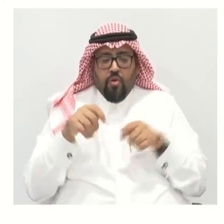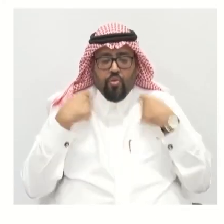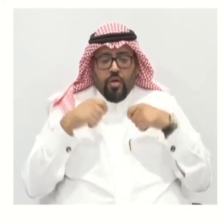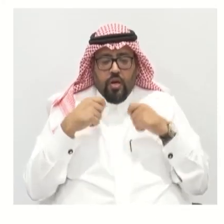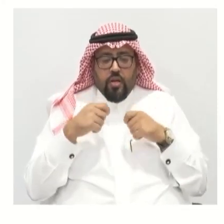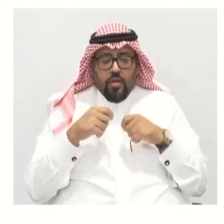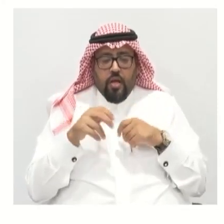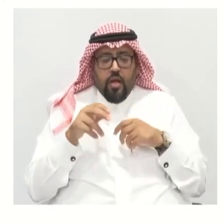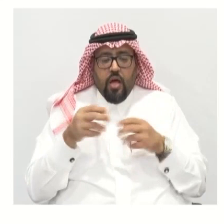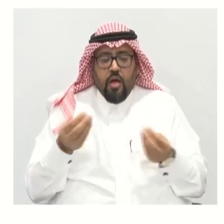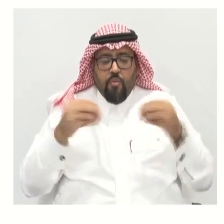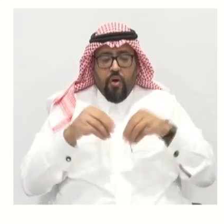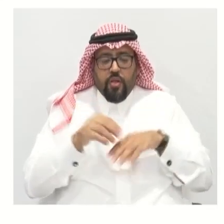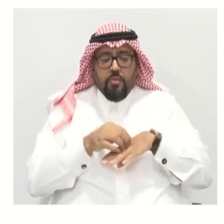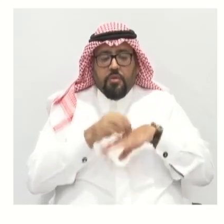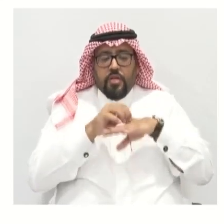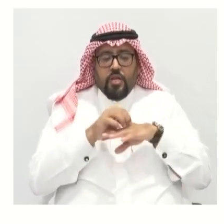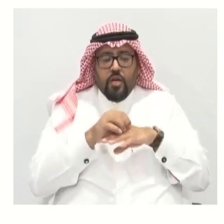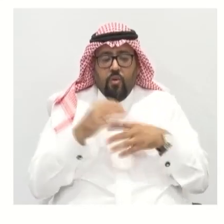البشريه والتنميه